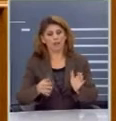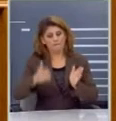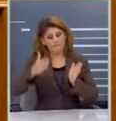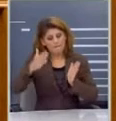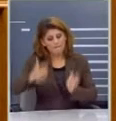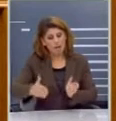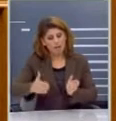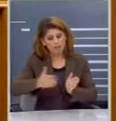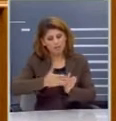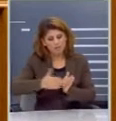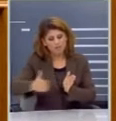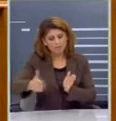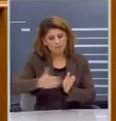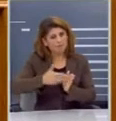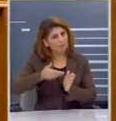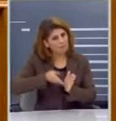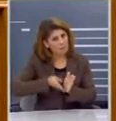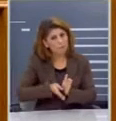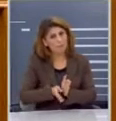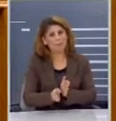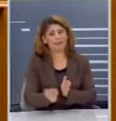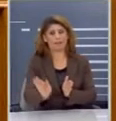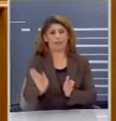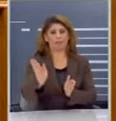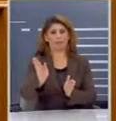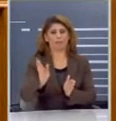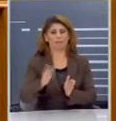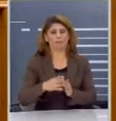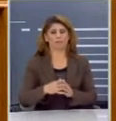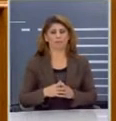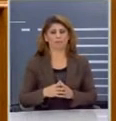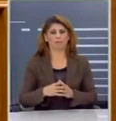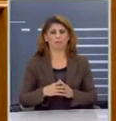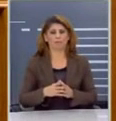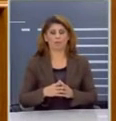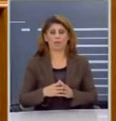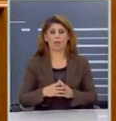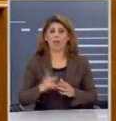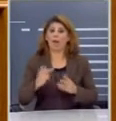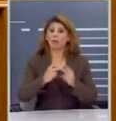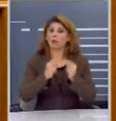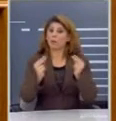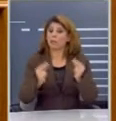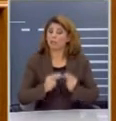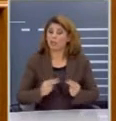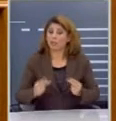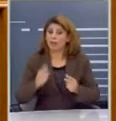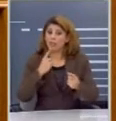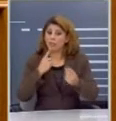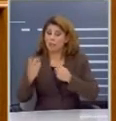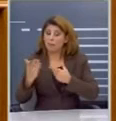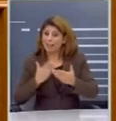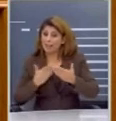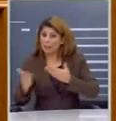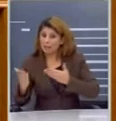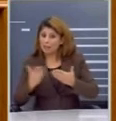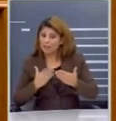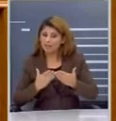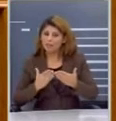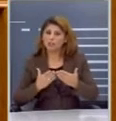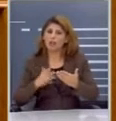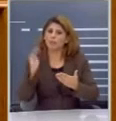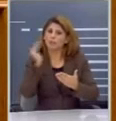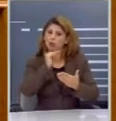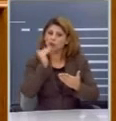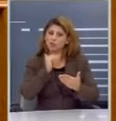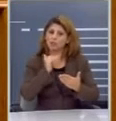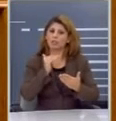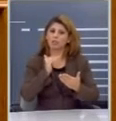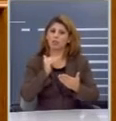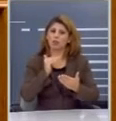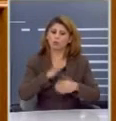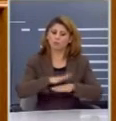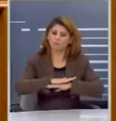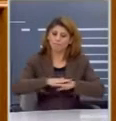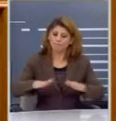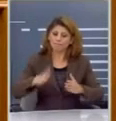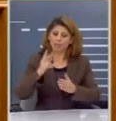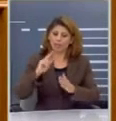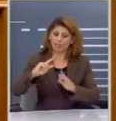διανύουμε. Από την έκβαση των διαπραγματεύσεων, από το σύντομο κλείσιμο της δεύτερης